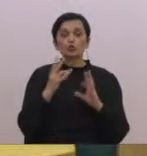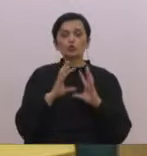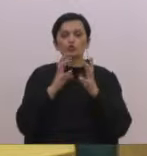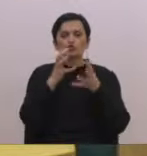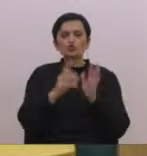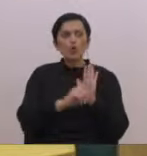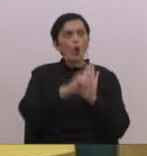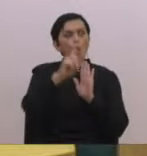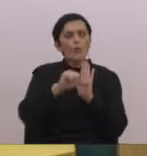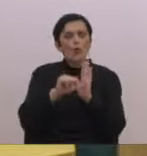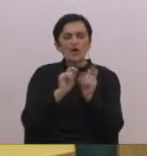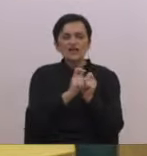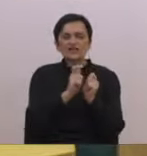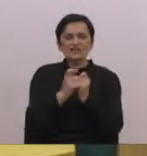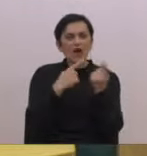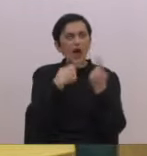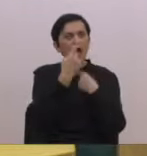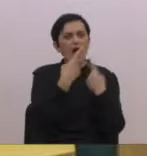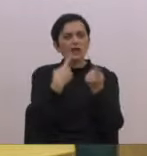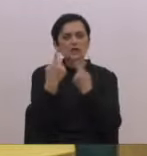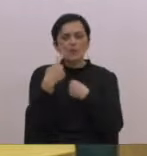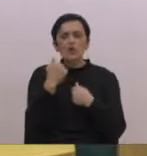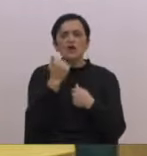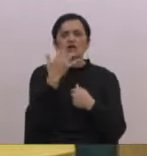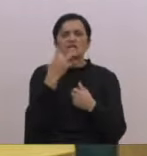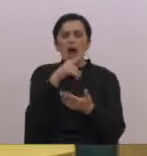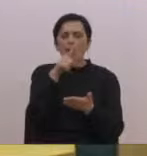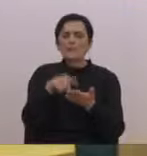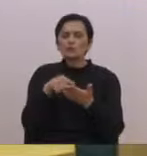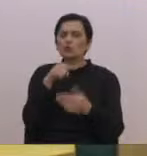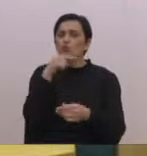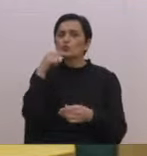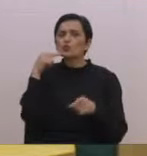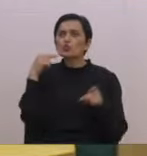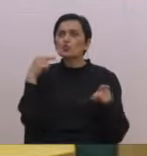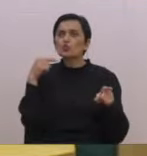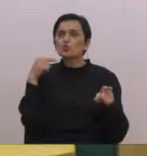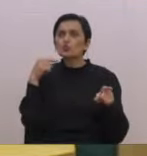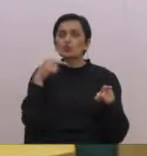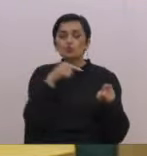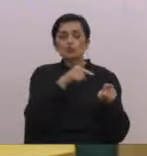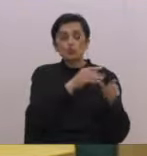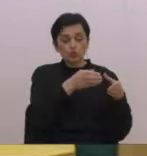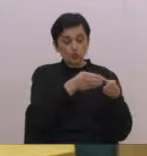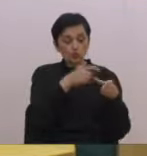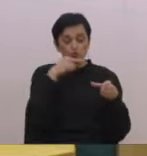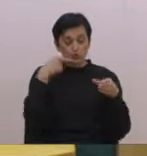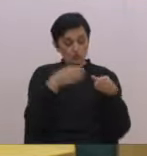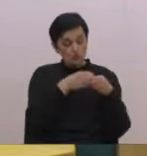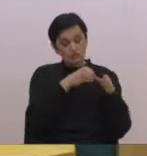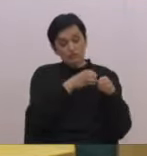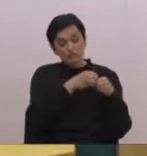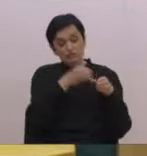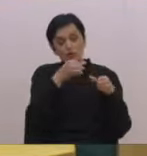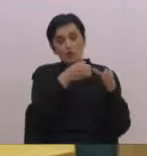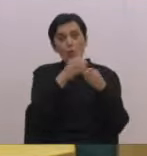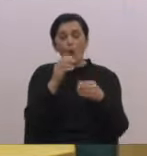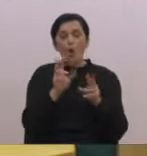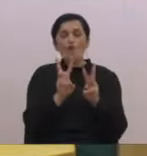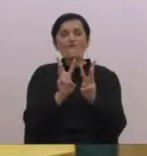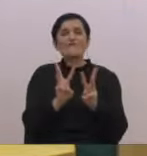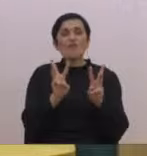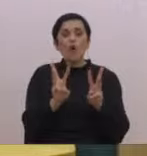temsopleoși, investorem se la parake bodet. Ramdenger da usuit, sakit hiro, rusul se dă gasul investițiebi. Marto ramdeni me compania kera, ai Volkswagenis